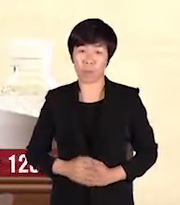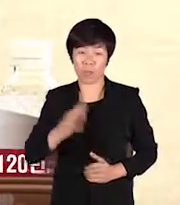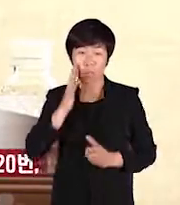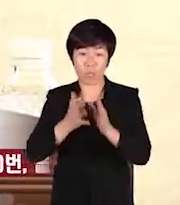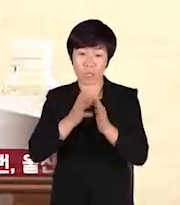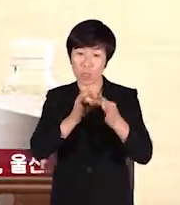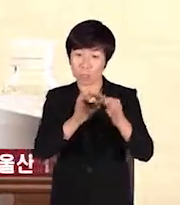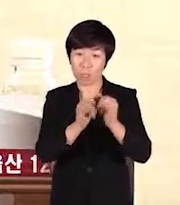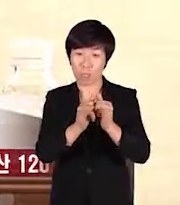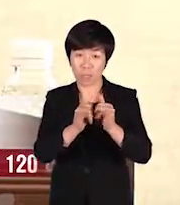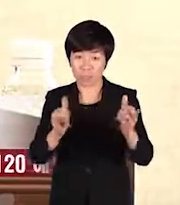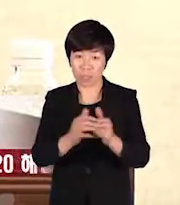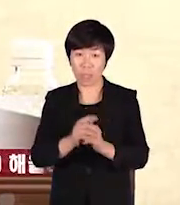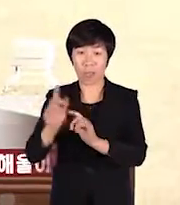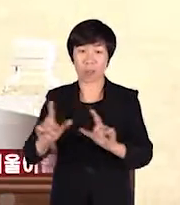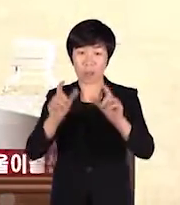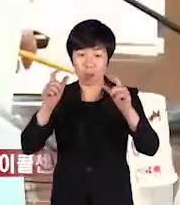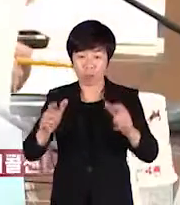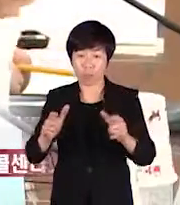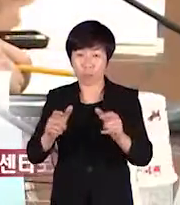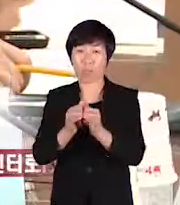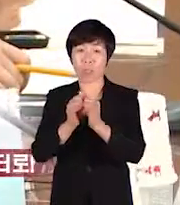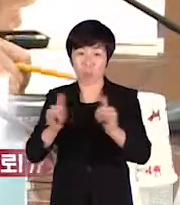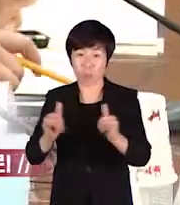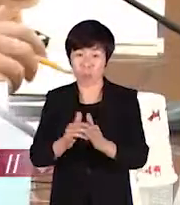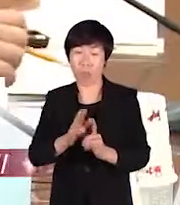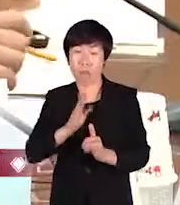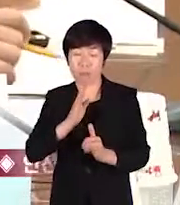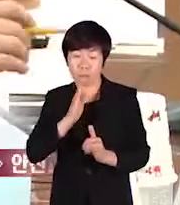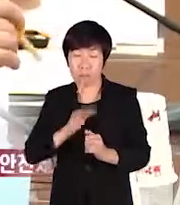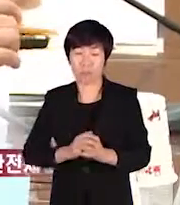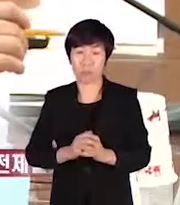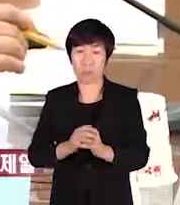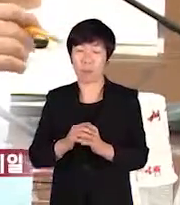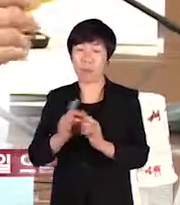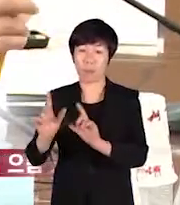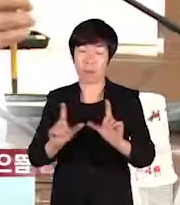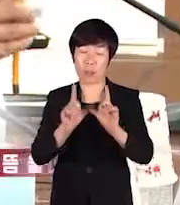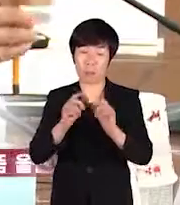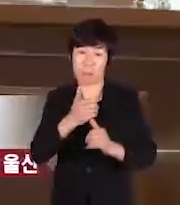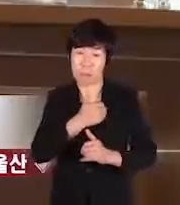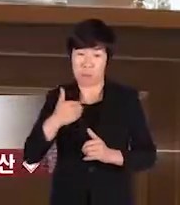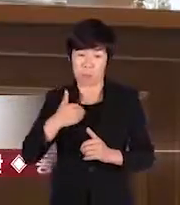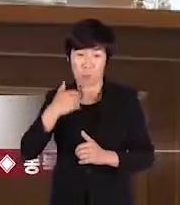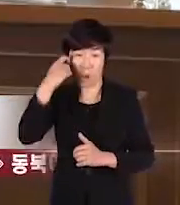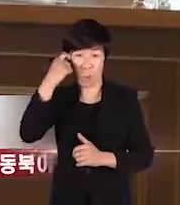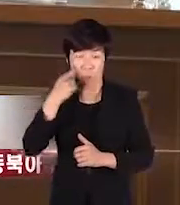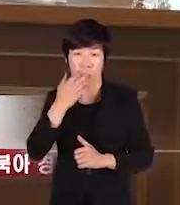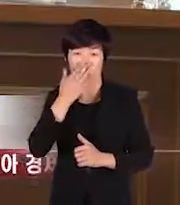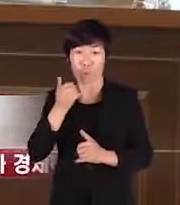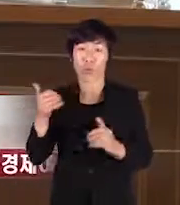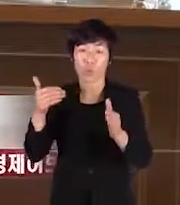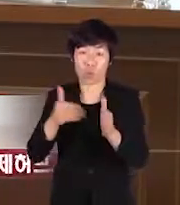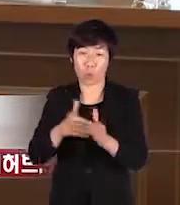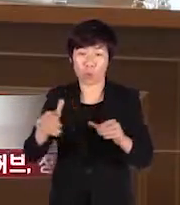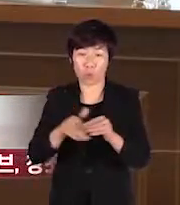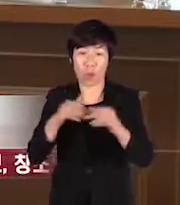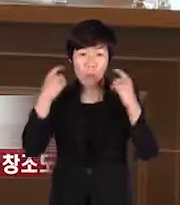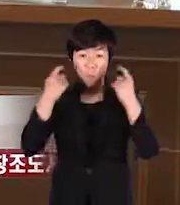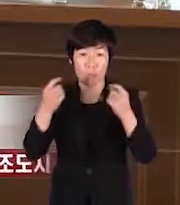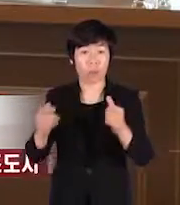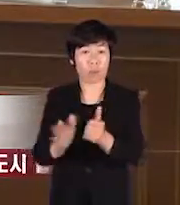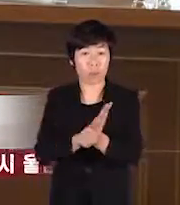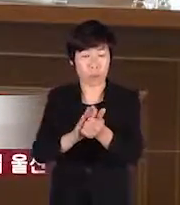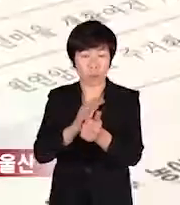울산시 관계자는 생활권 지역주민의 실질적인 삶에 만족감을 더할 수 있도록 문화관광서비스 향유와